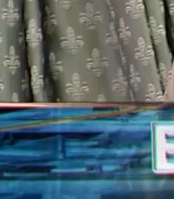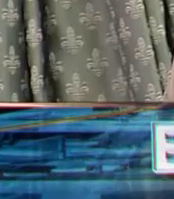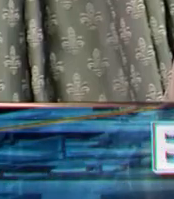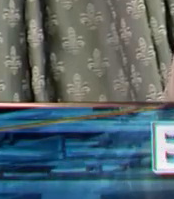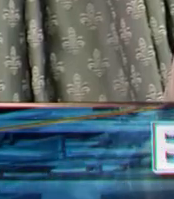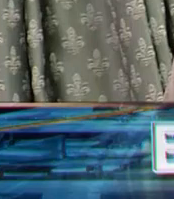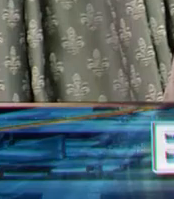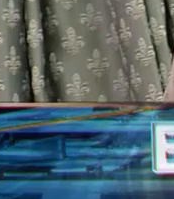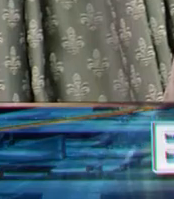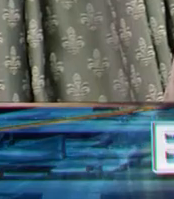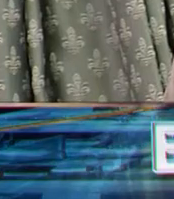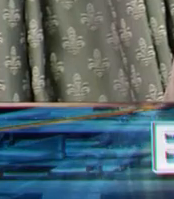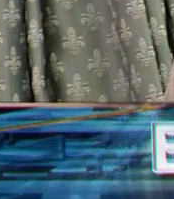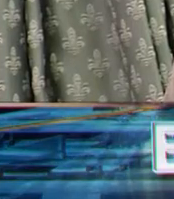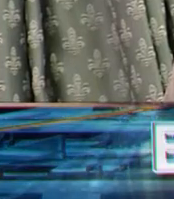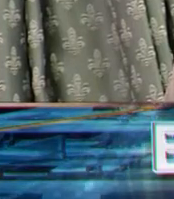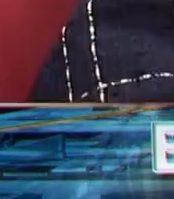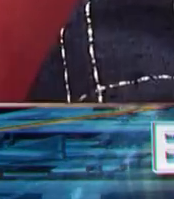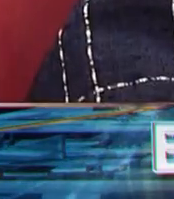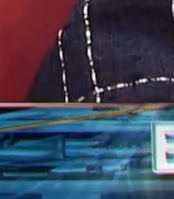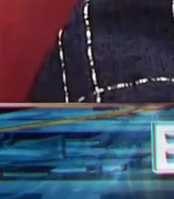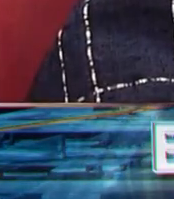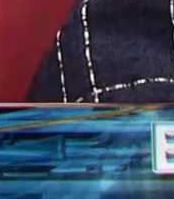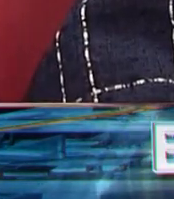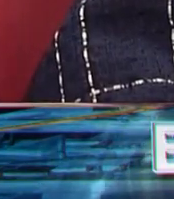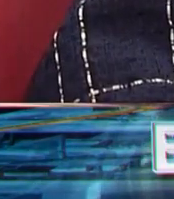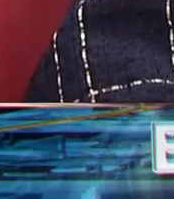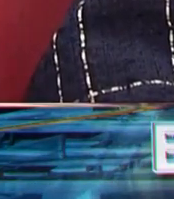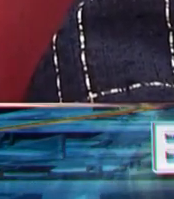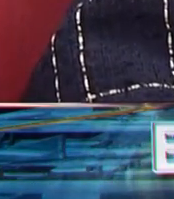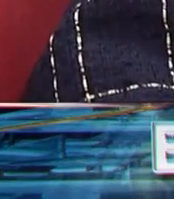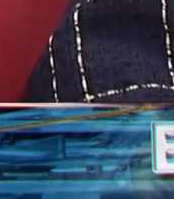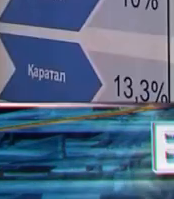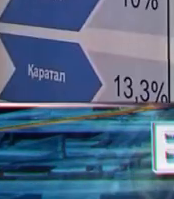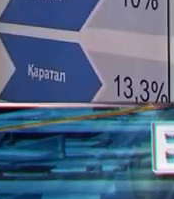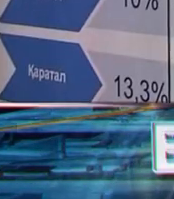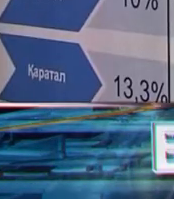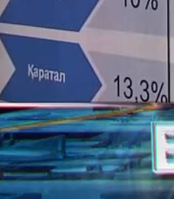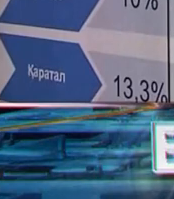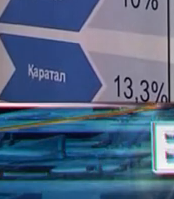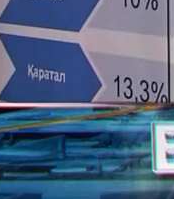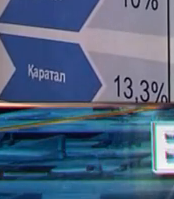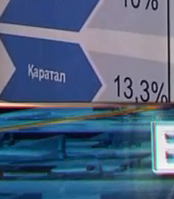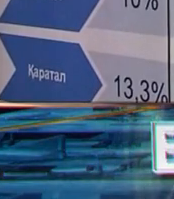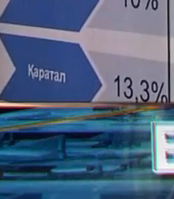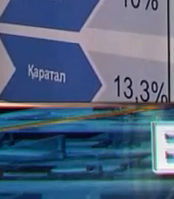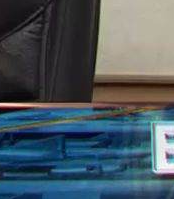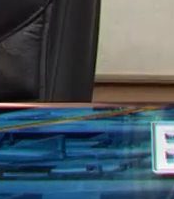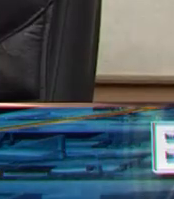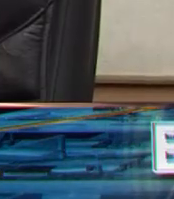Кешенді шаралардың түпкі мақсаты – білім сапасын көтеру. Бүгін Алматы облыстық білім басқармасы алқа мәжілісін